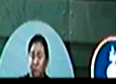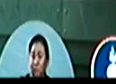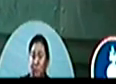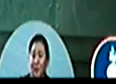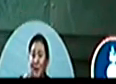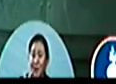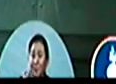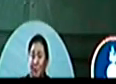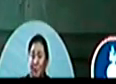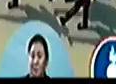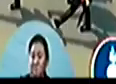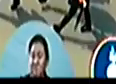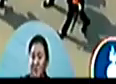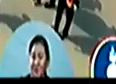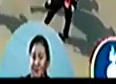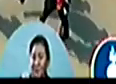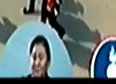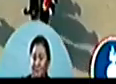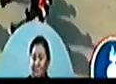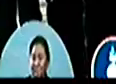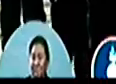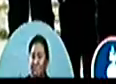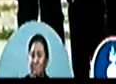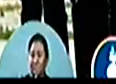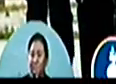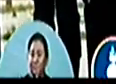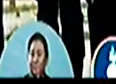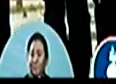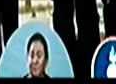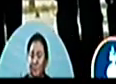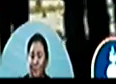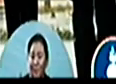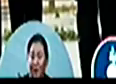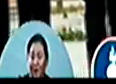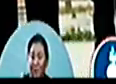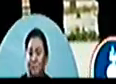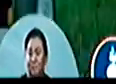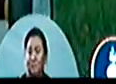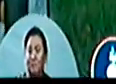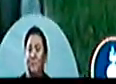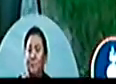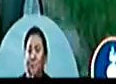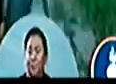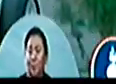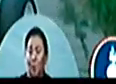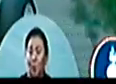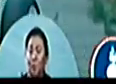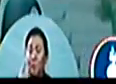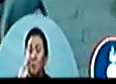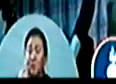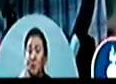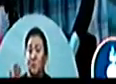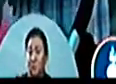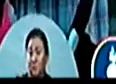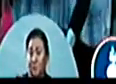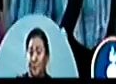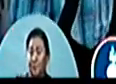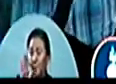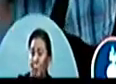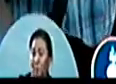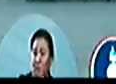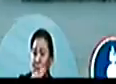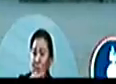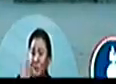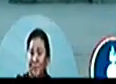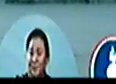албыг мэргшүүлж, чиг үүргийг зааглан гадаад хамтын ажиллагааг нэмэгдүүлнэ. Хүүхэд эмэгтэйчүүдийн эсрэг хүчирхийллээс урьдчилан